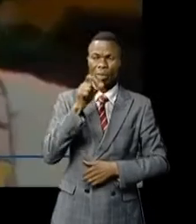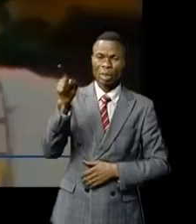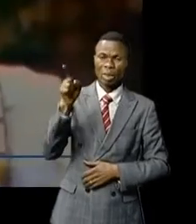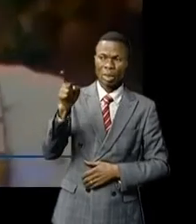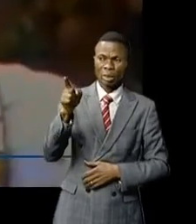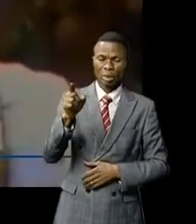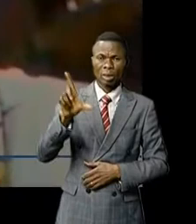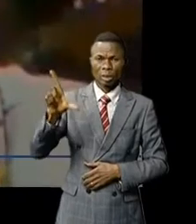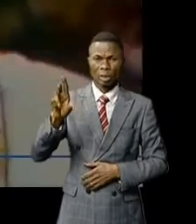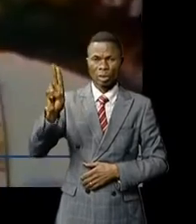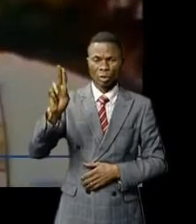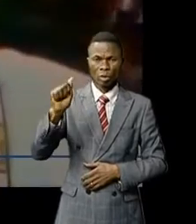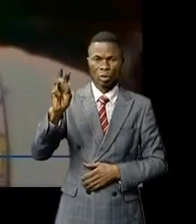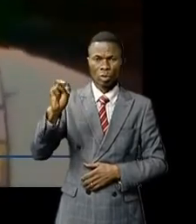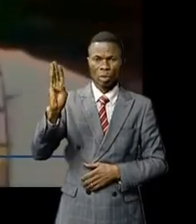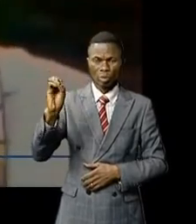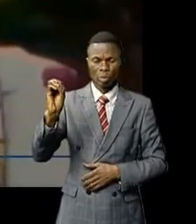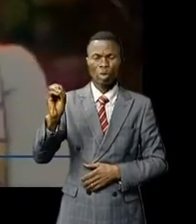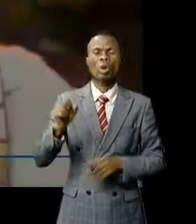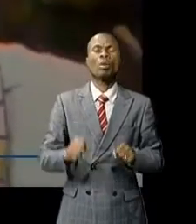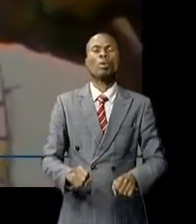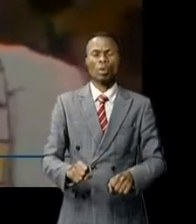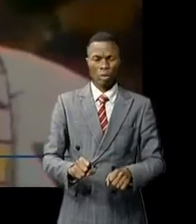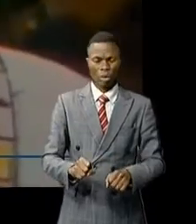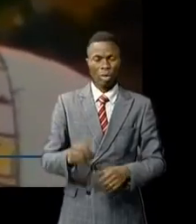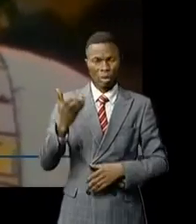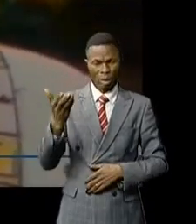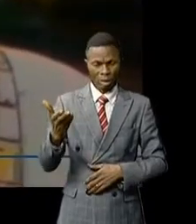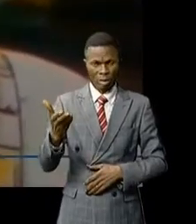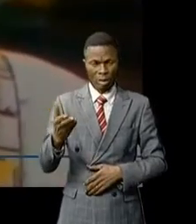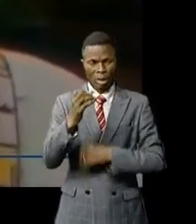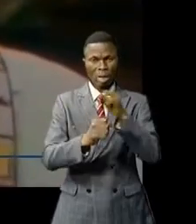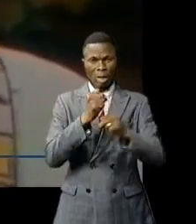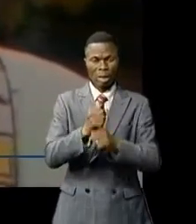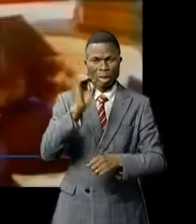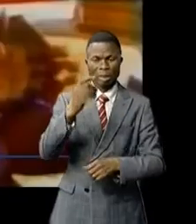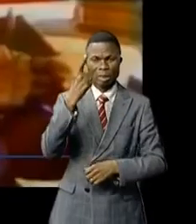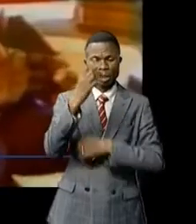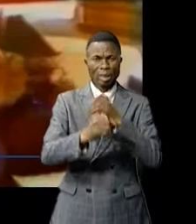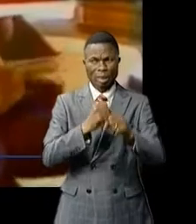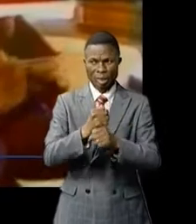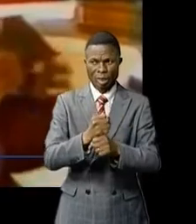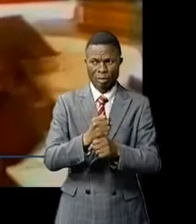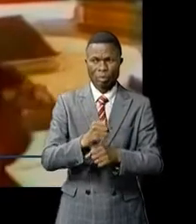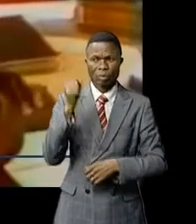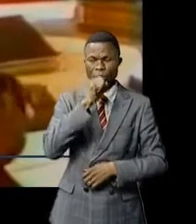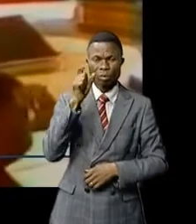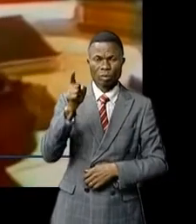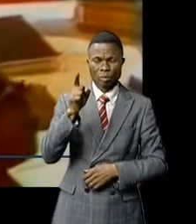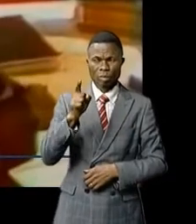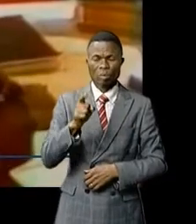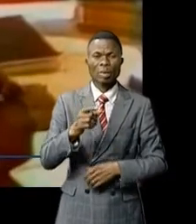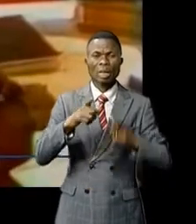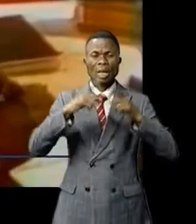musicien Luambo Makiadi alias Franco de Miamor quittait la terre des hommes à l'âge de 51 ans. L'artiste, communément appelé Grand